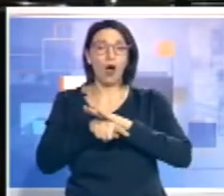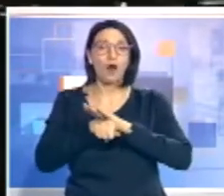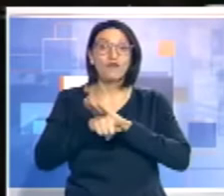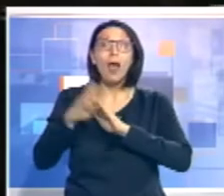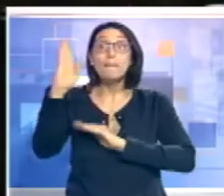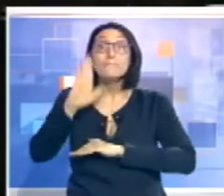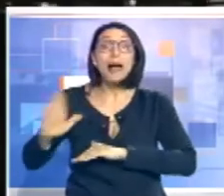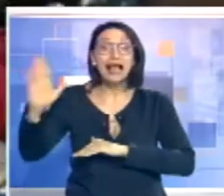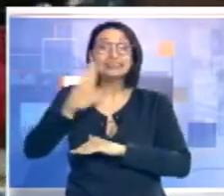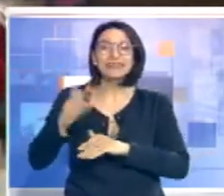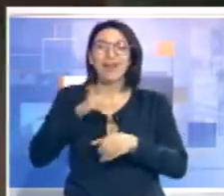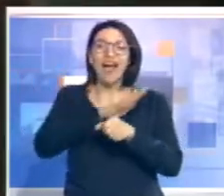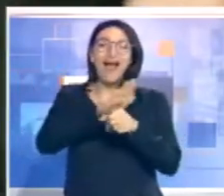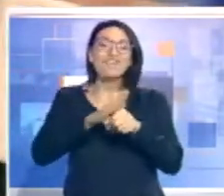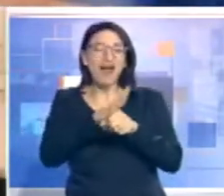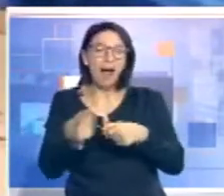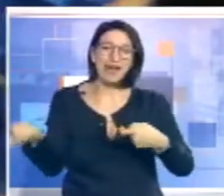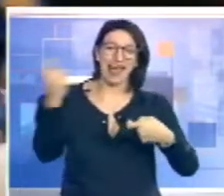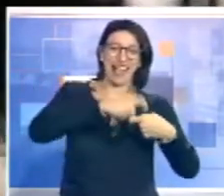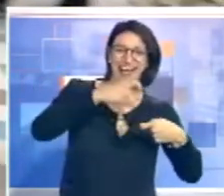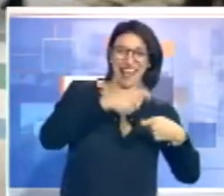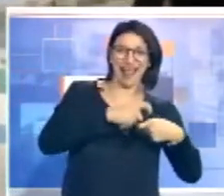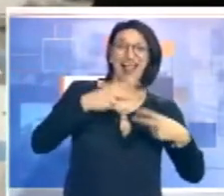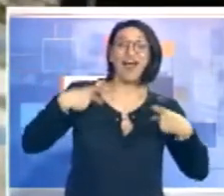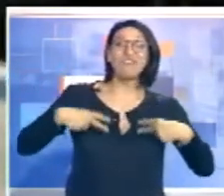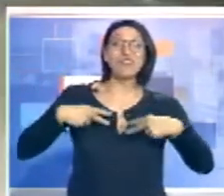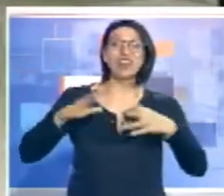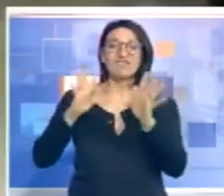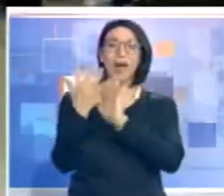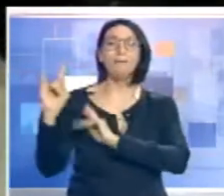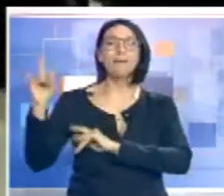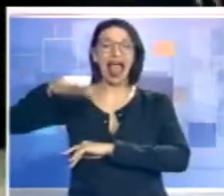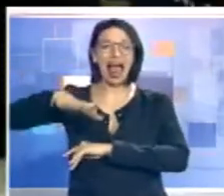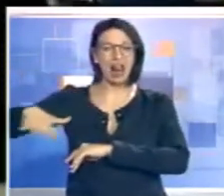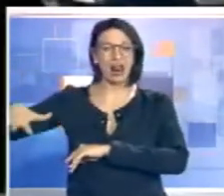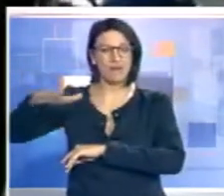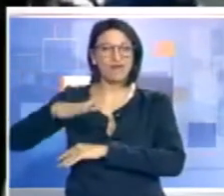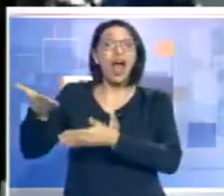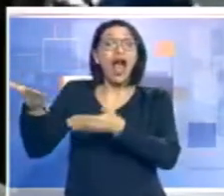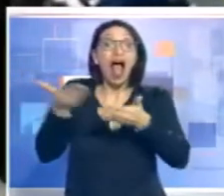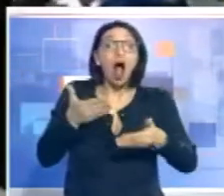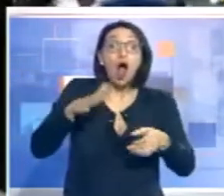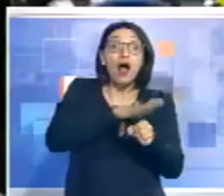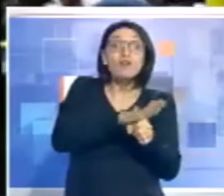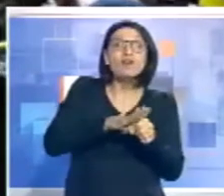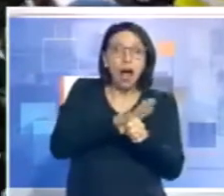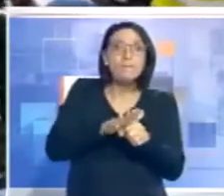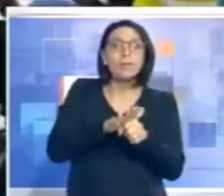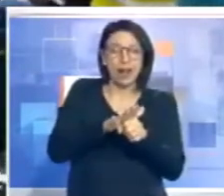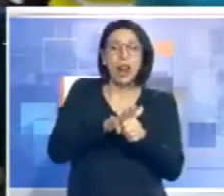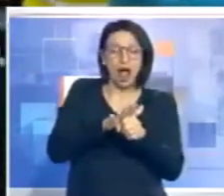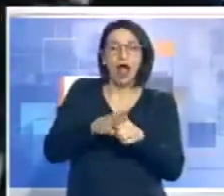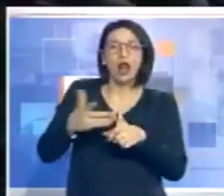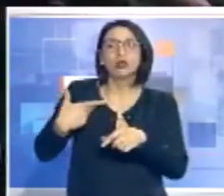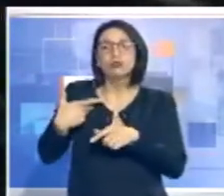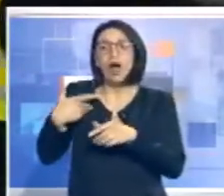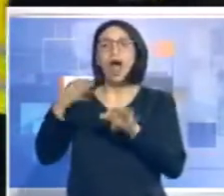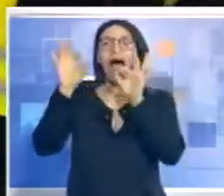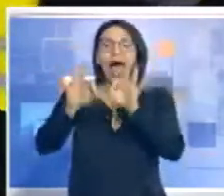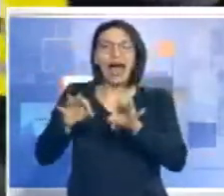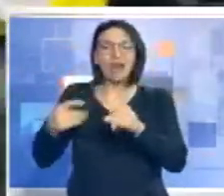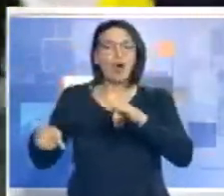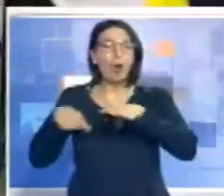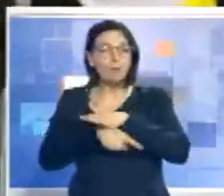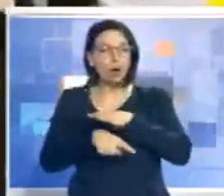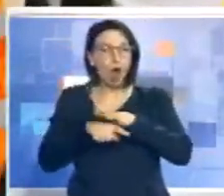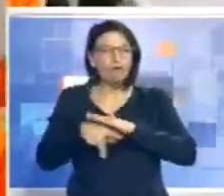Basilicata, dove si congiungeranno con parenti che vivono nel Melfese. E quello dell'accoglienza familiare è un altro canale di arrivo dei profughi sul